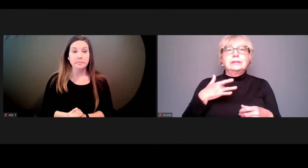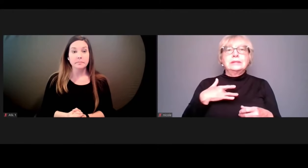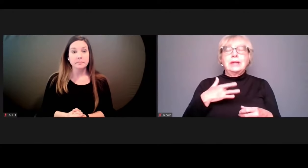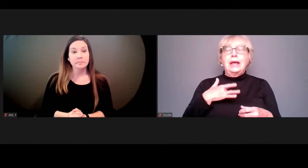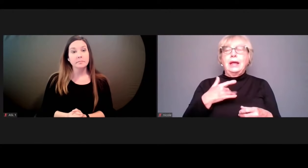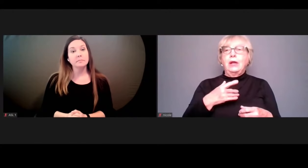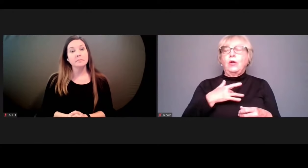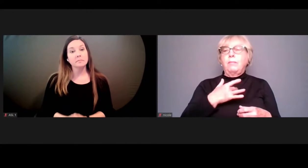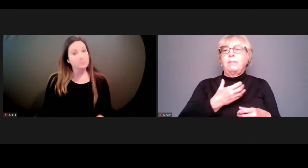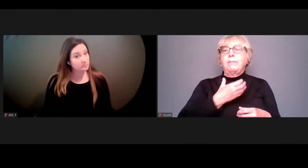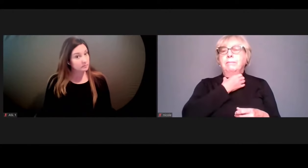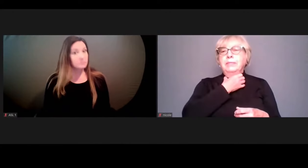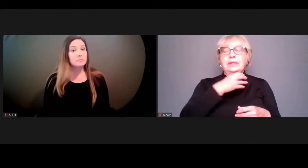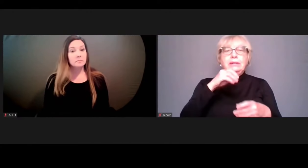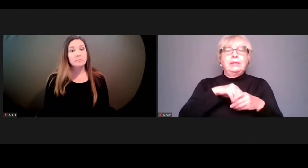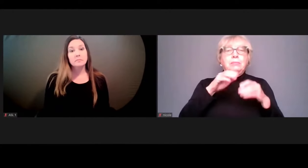eux.